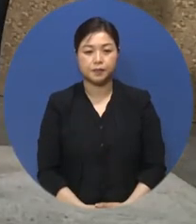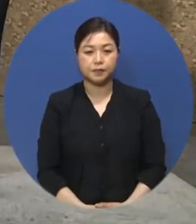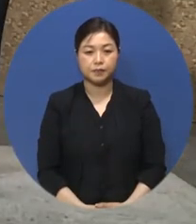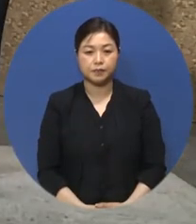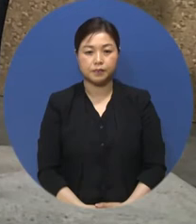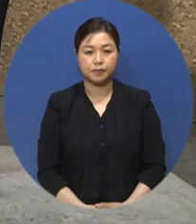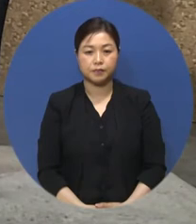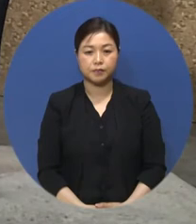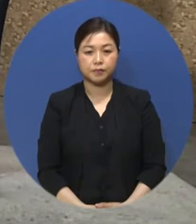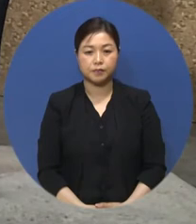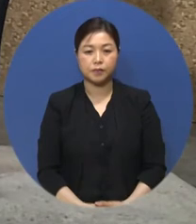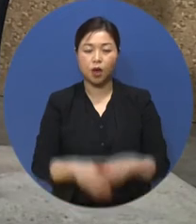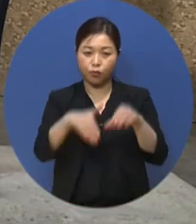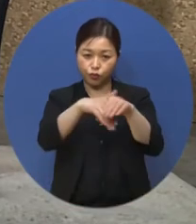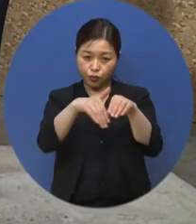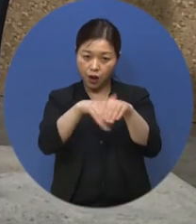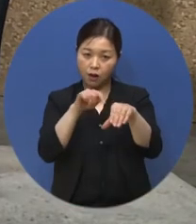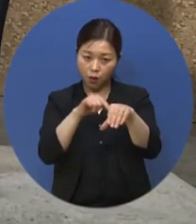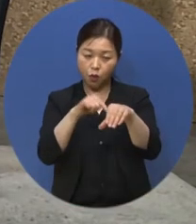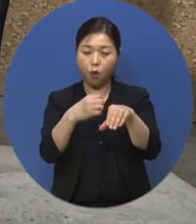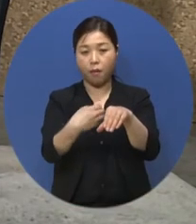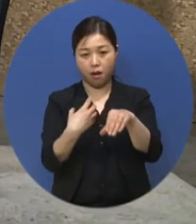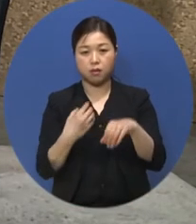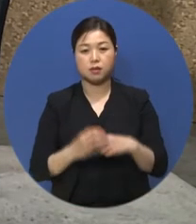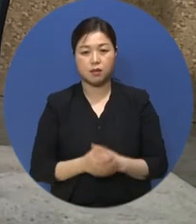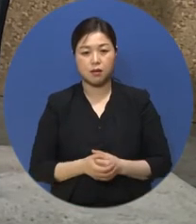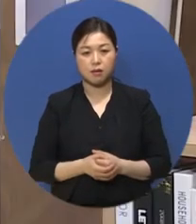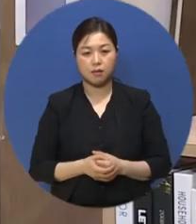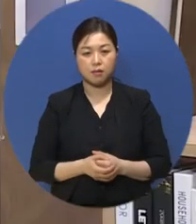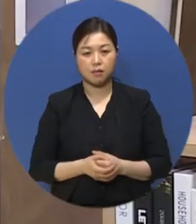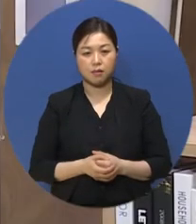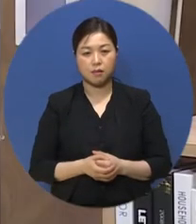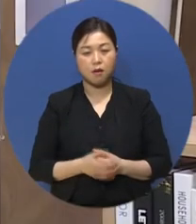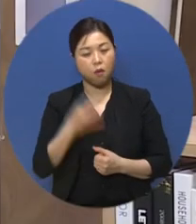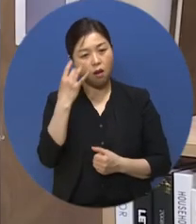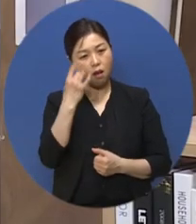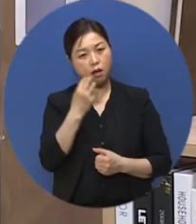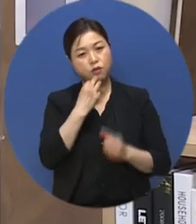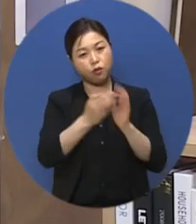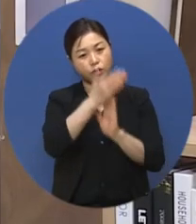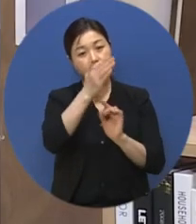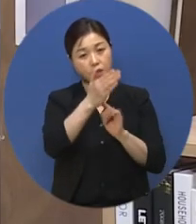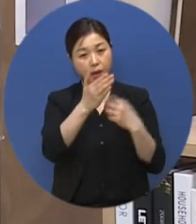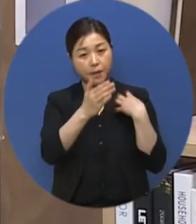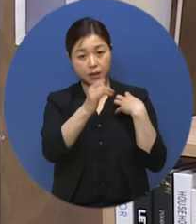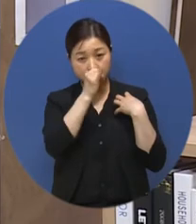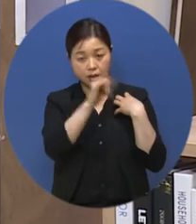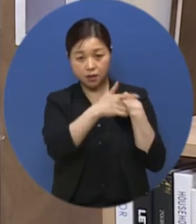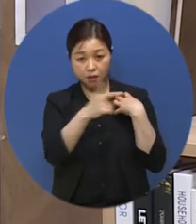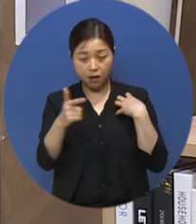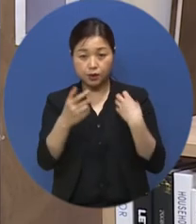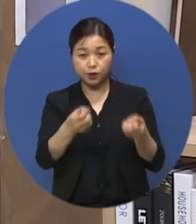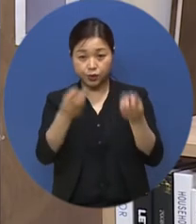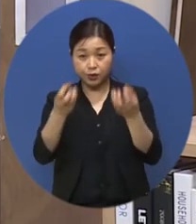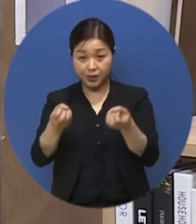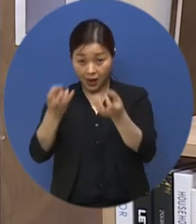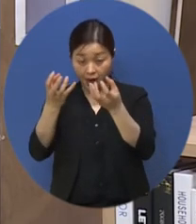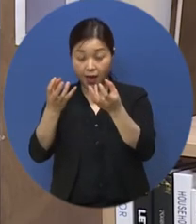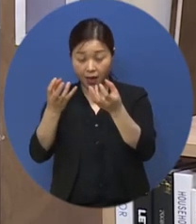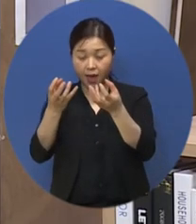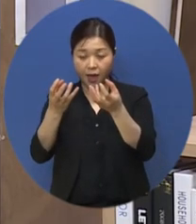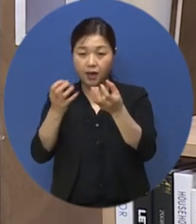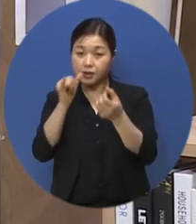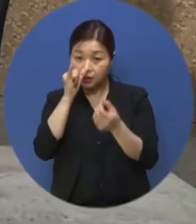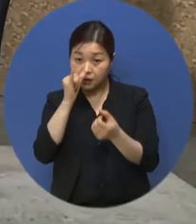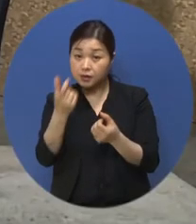그리고 또 문화라고 말씀을 해주시니까 생각이 나는데 원래는 이 서울시에서 주최하는 여러 뭐 축제라든지 네. 뭐